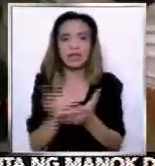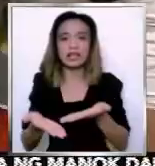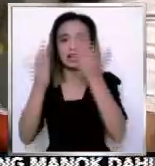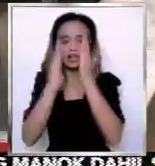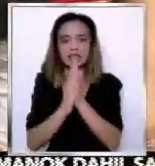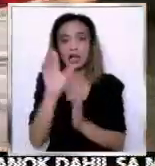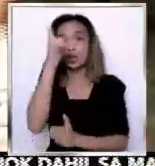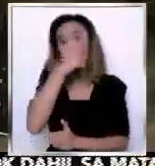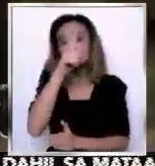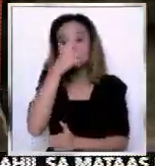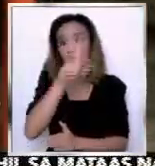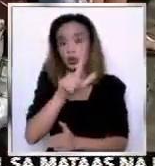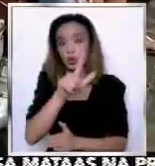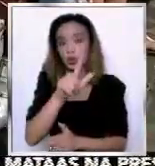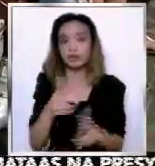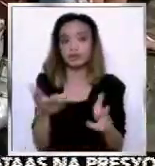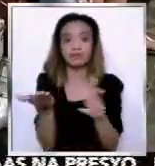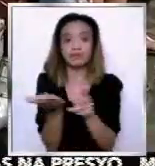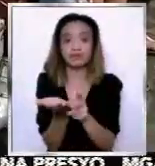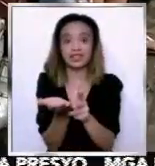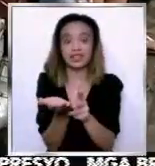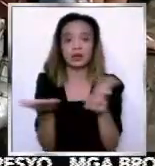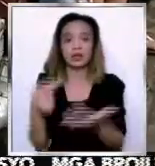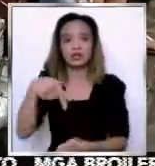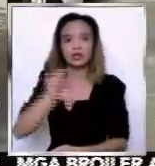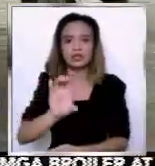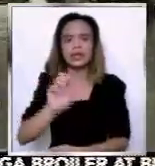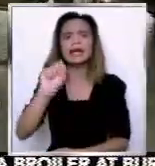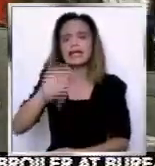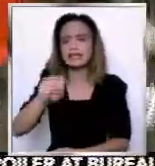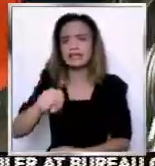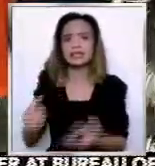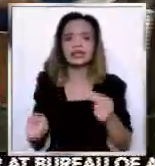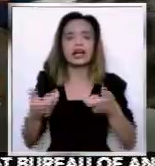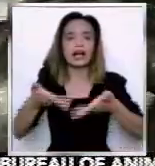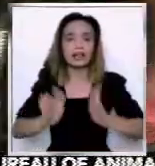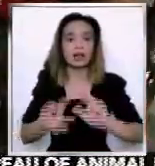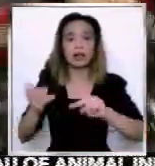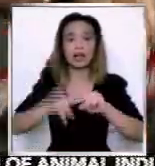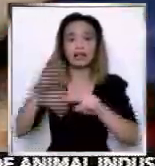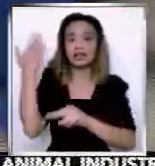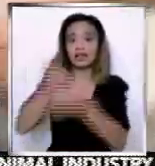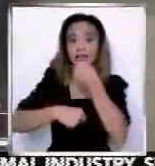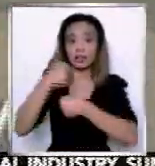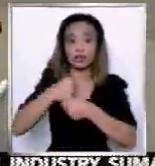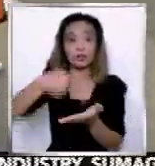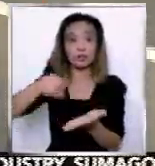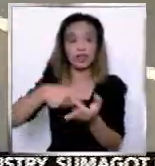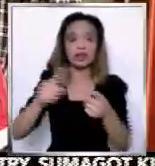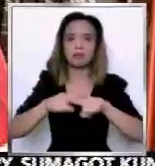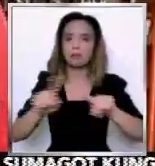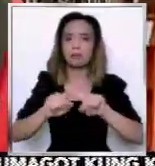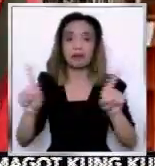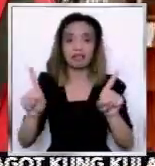mga tricycle drivers sa Quezon City. Bagamat pinayagan daw silang magtaas ng pamasahe noong nakaraang taon, iba na raw ang sitwasyon